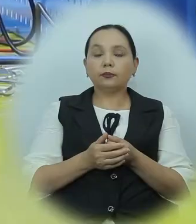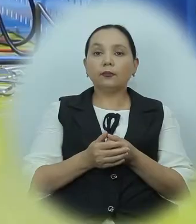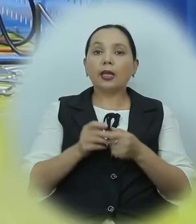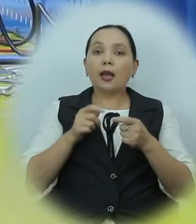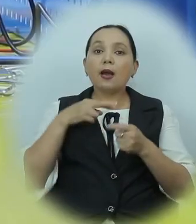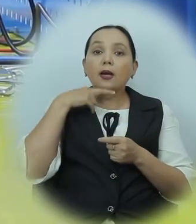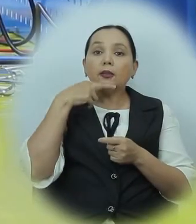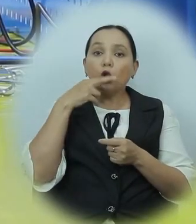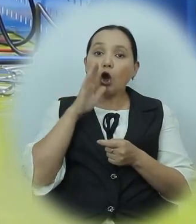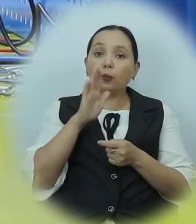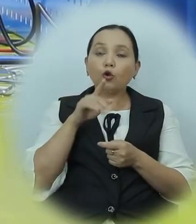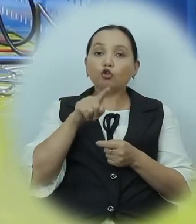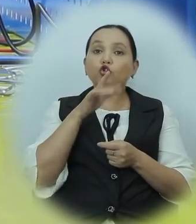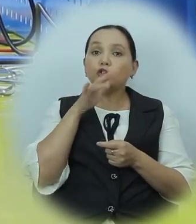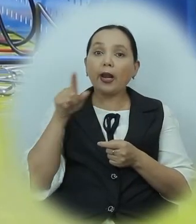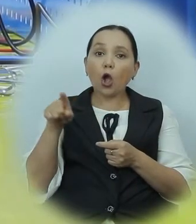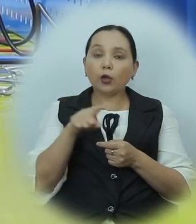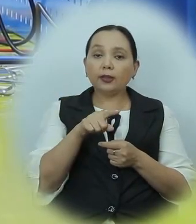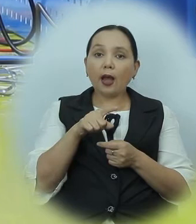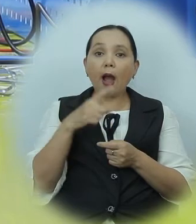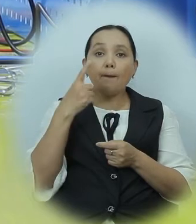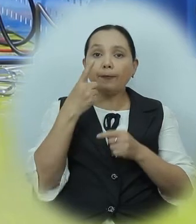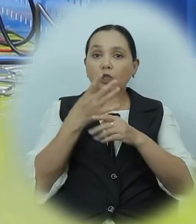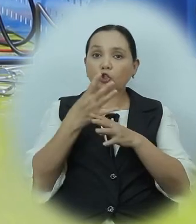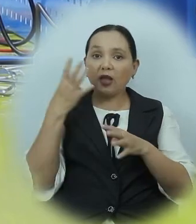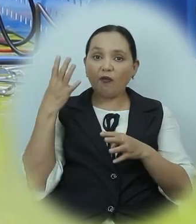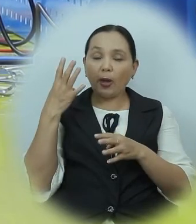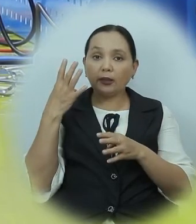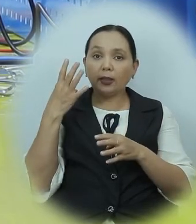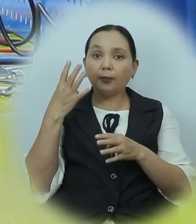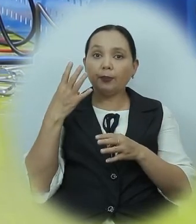Ehtiyot bo'lib shu jarayonda birinchi navbatda